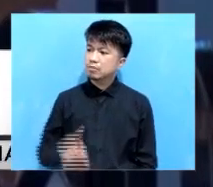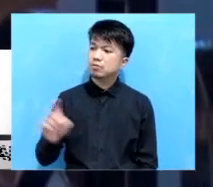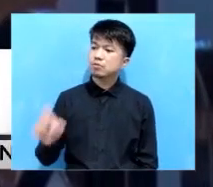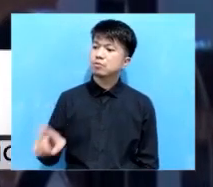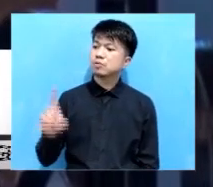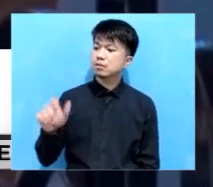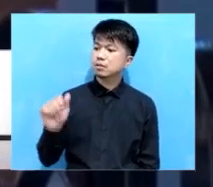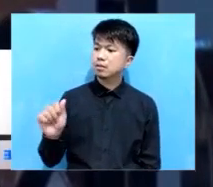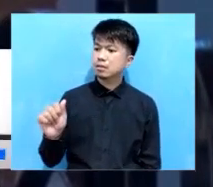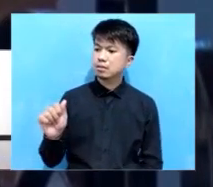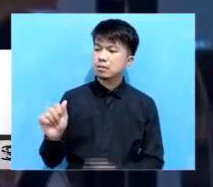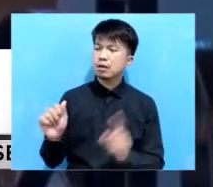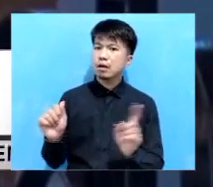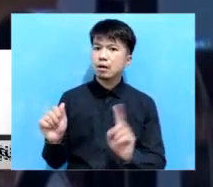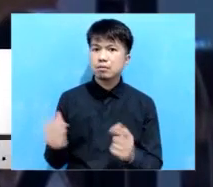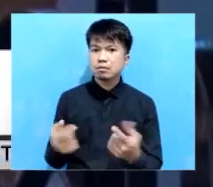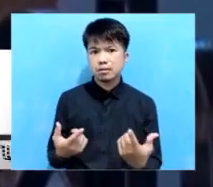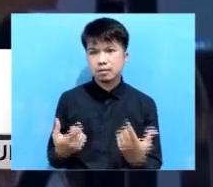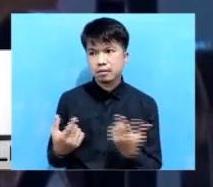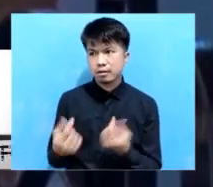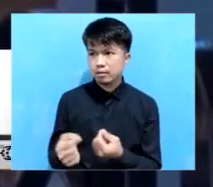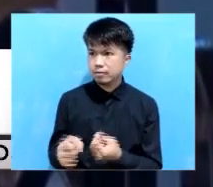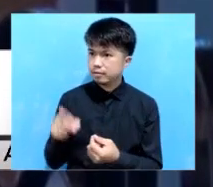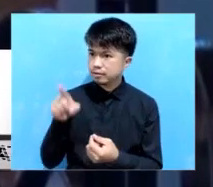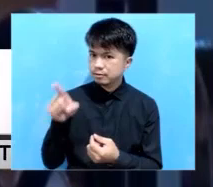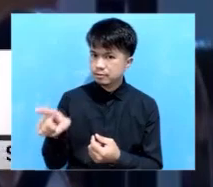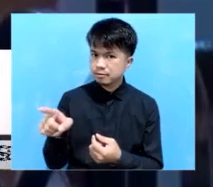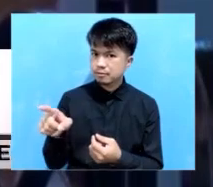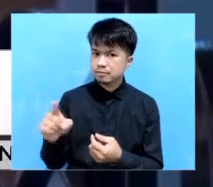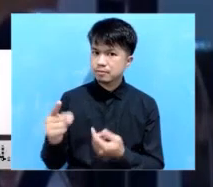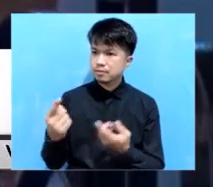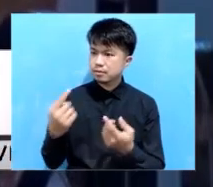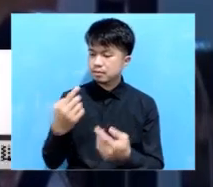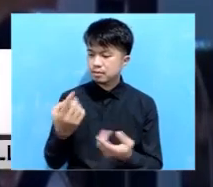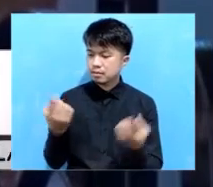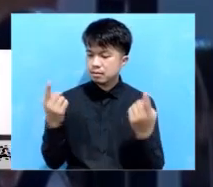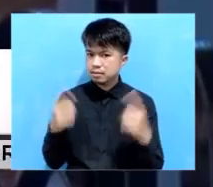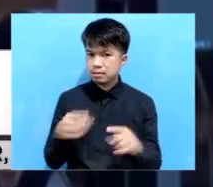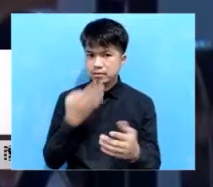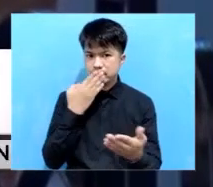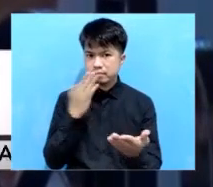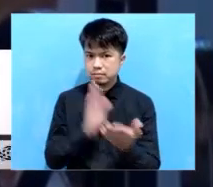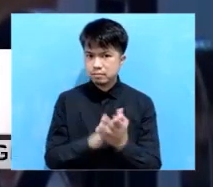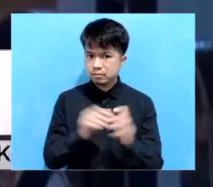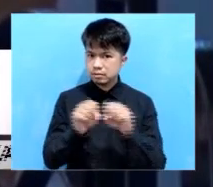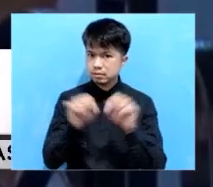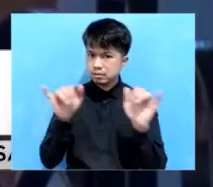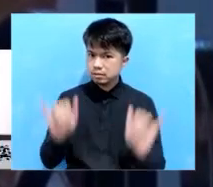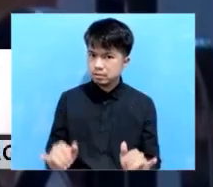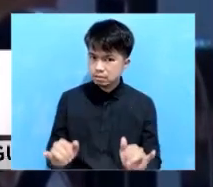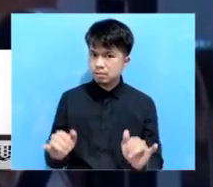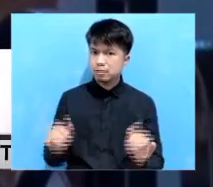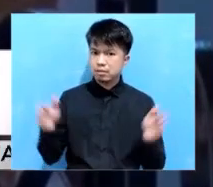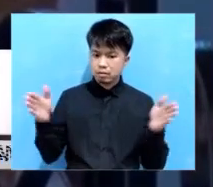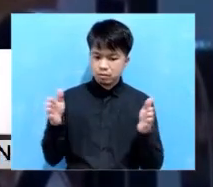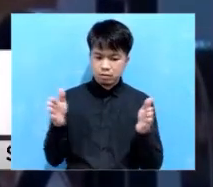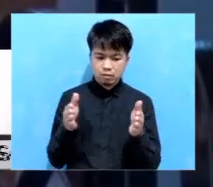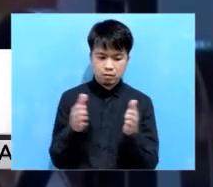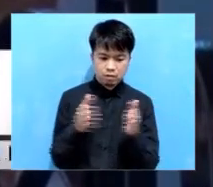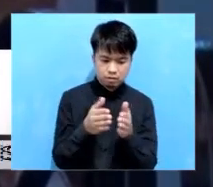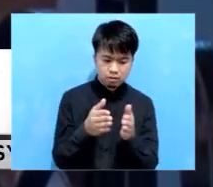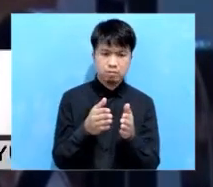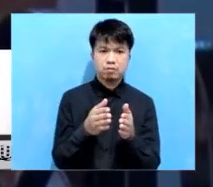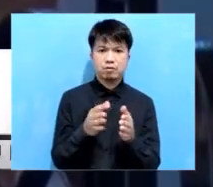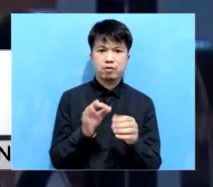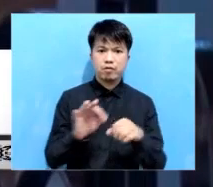po ang ginagawa nila sa ganitong nangyayaring masamang sistema na paliit po ang ating farmland? Sorry po, madam, ha? Yeah. Na hindi